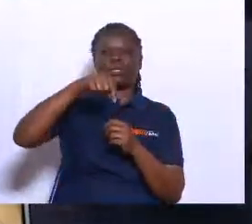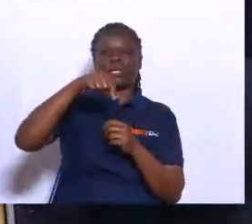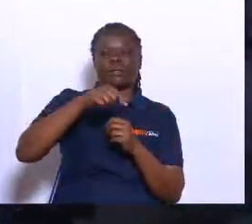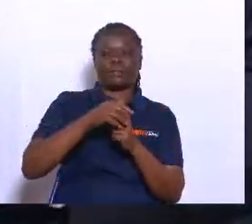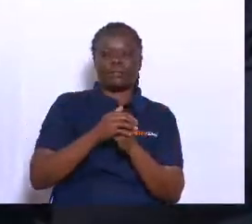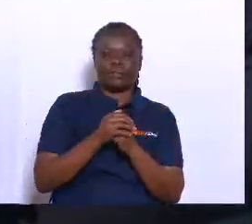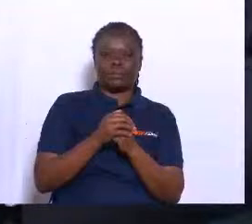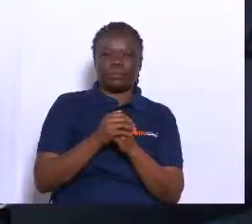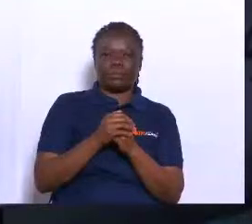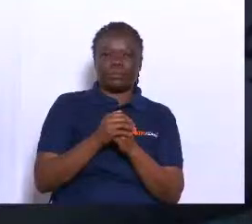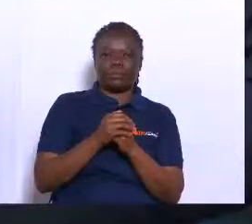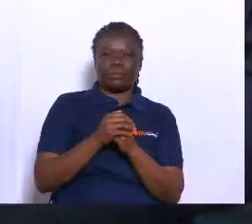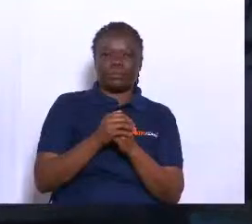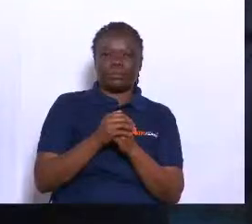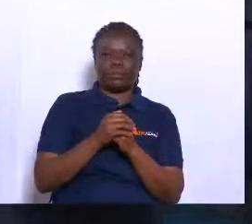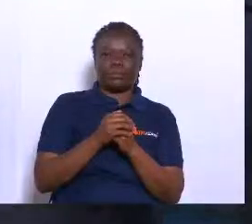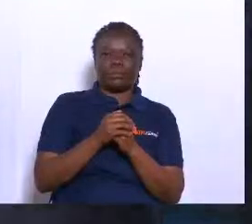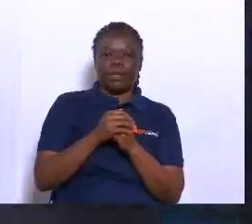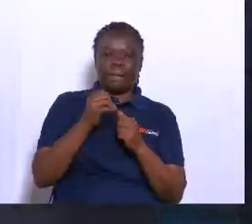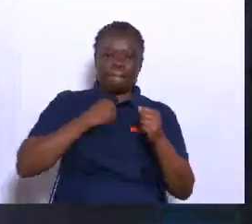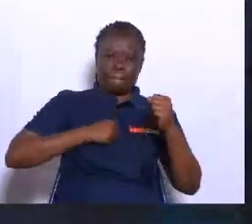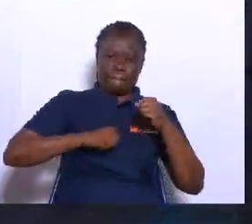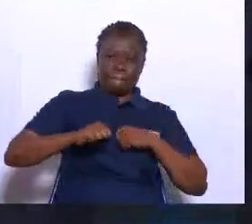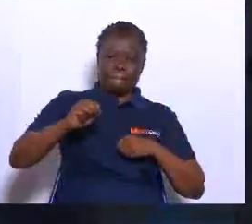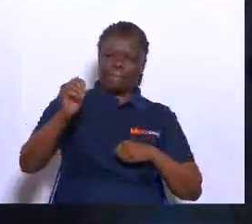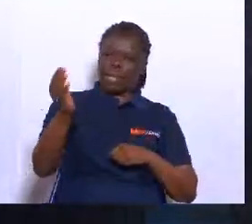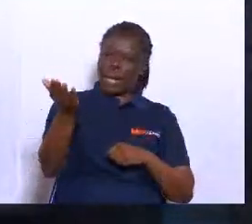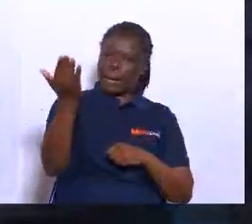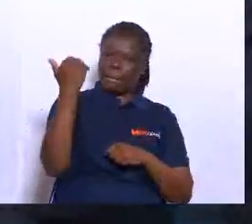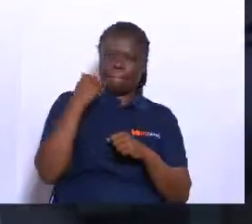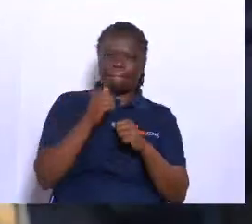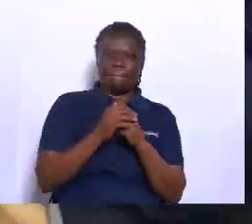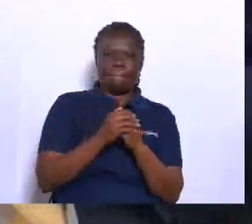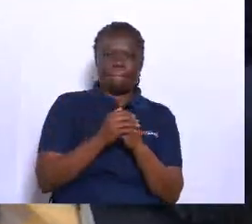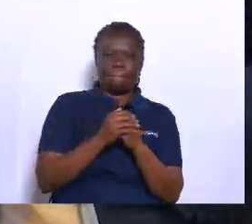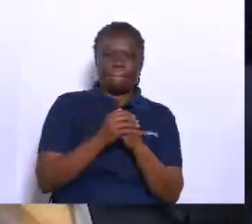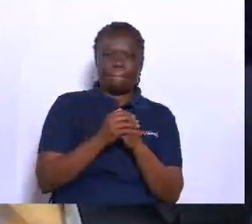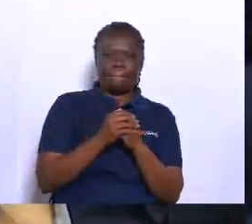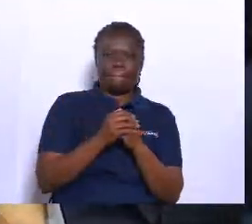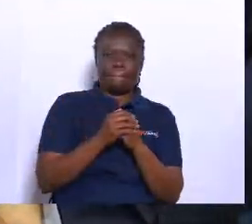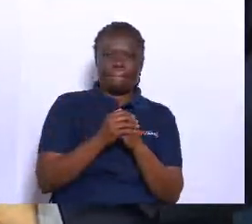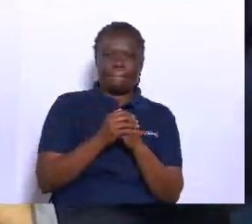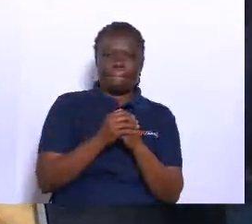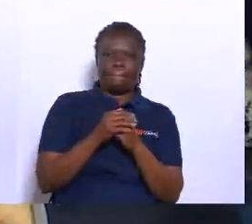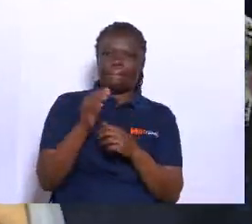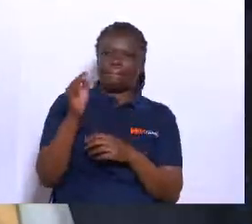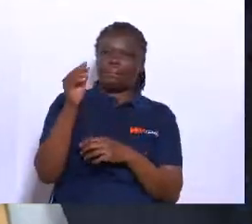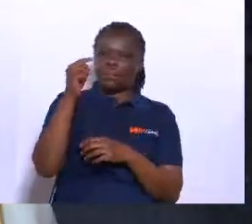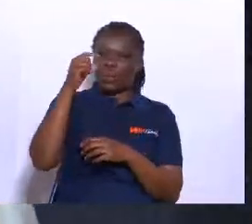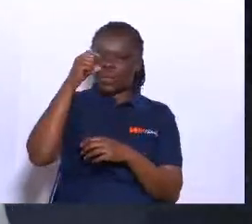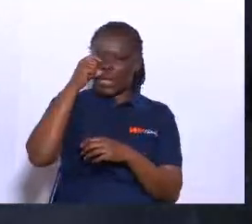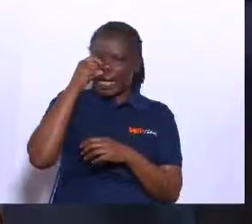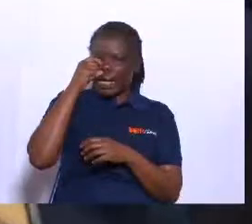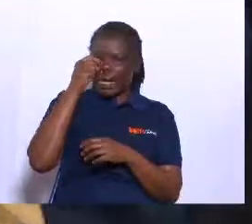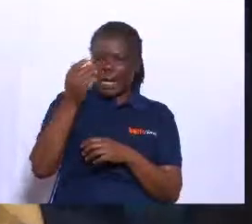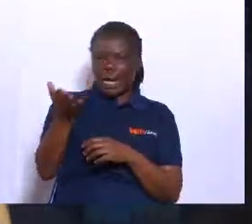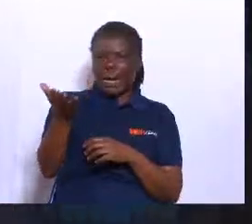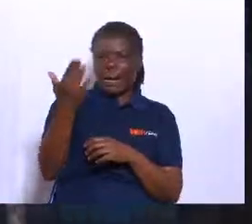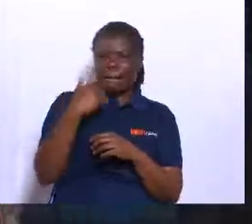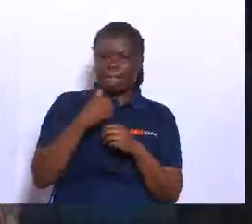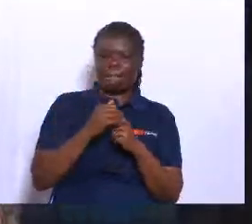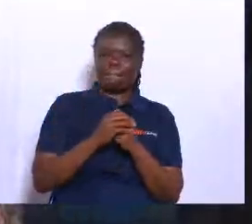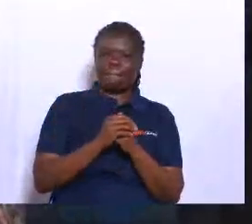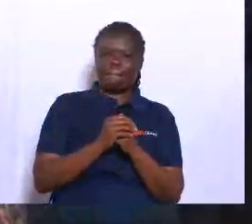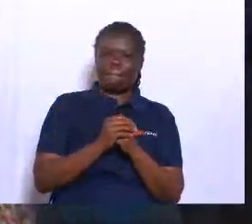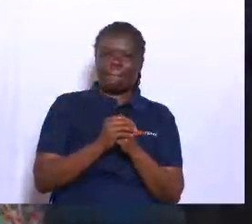leo kwa Yesu. In Burundi, you come. Uliko huku Burundi, njoo kwa Yesu. There in Sudan, you come. Pale kule Sudan